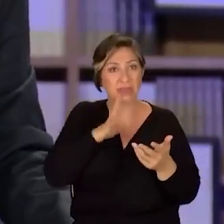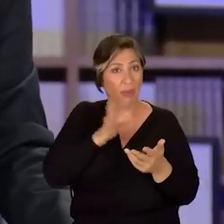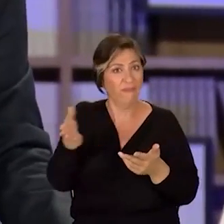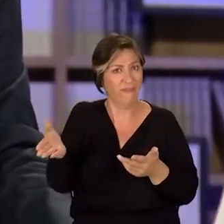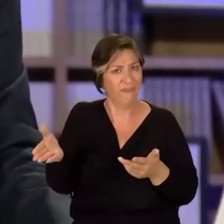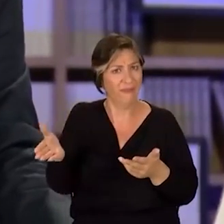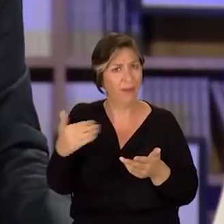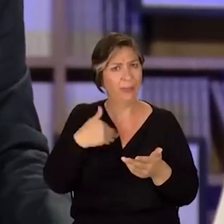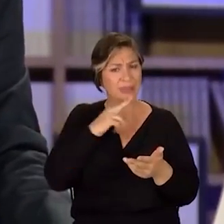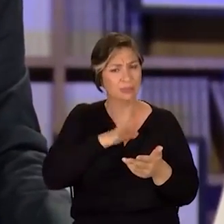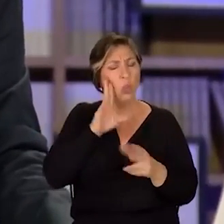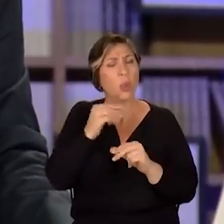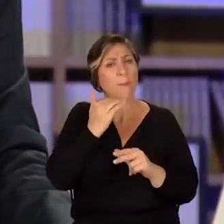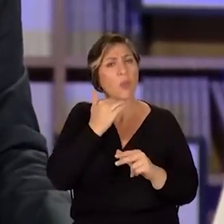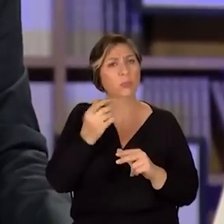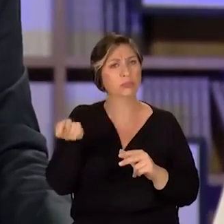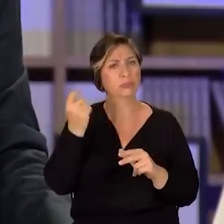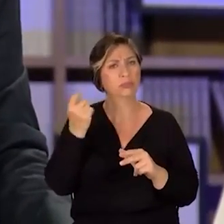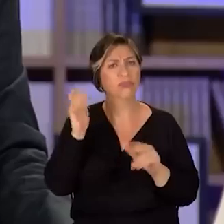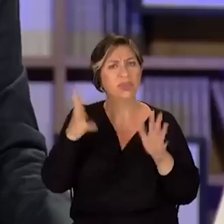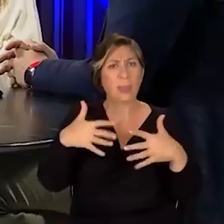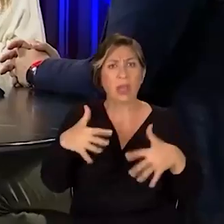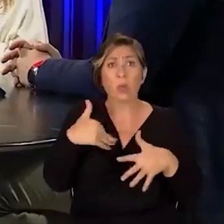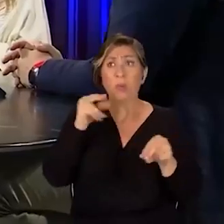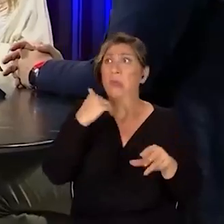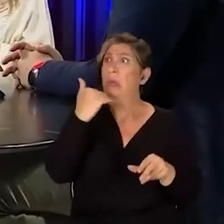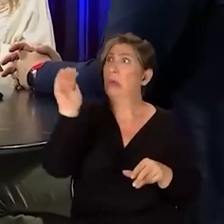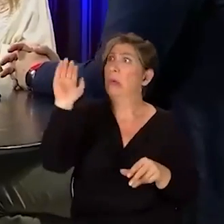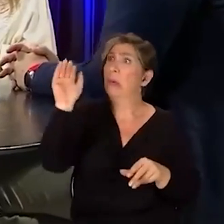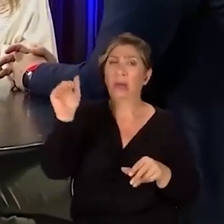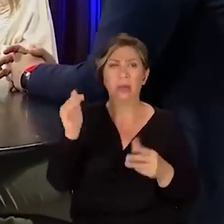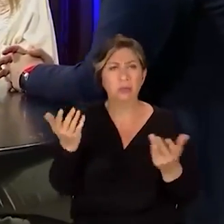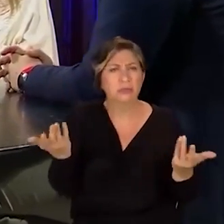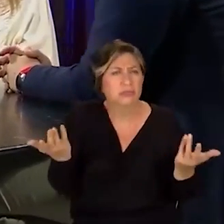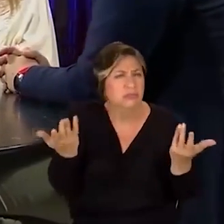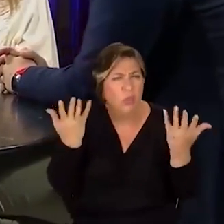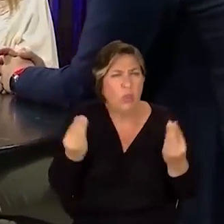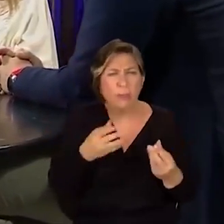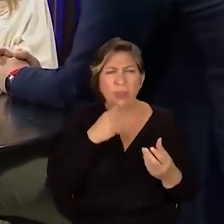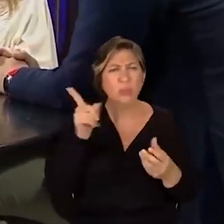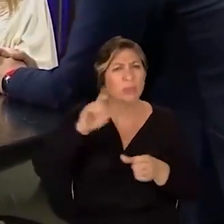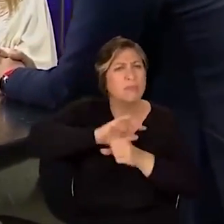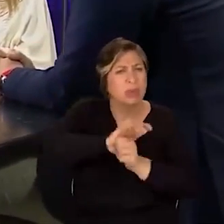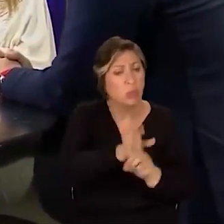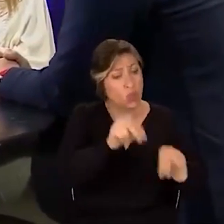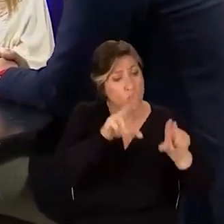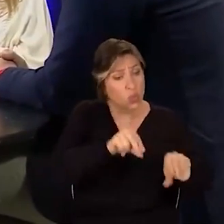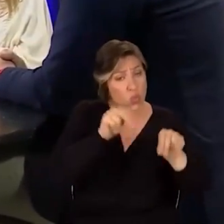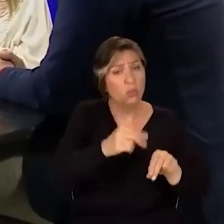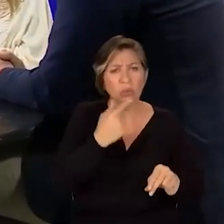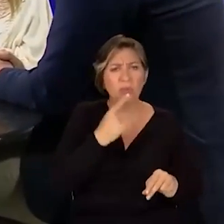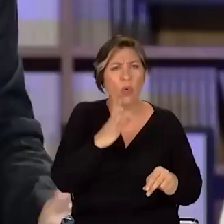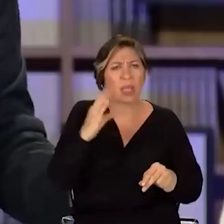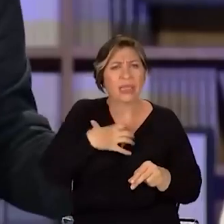var. Benim kızım da uyuyamıyorum, paniği geçiriyor. Niye geçiriyor bilmiyorum. Kimse de onu baskılamadı. Belki böyle bir